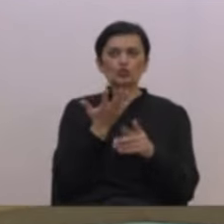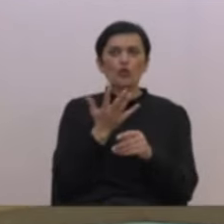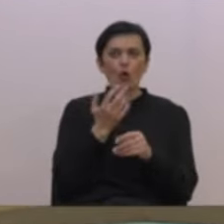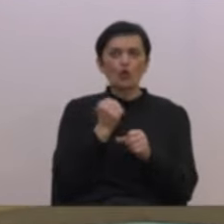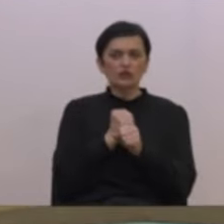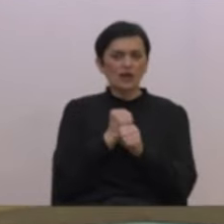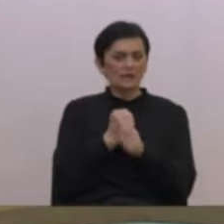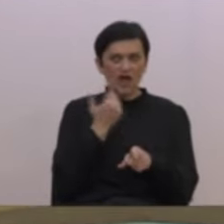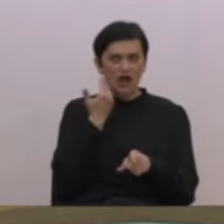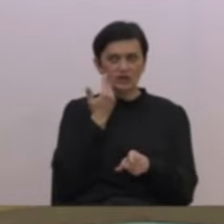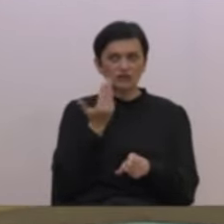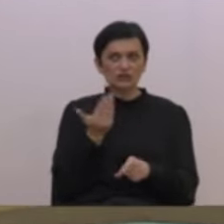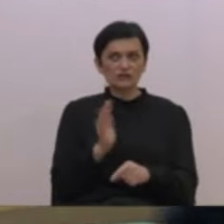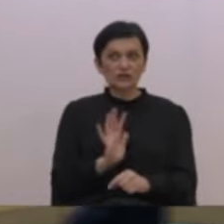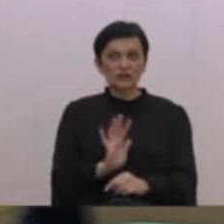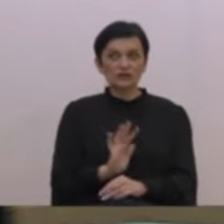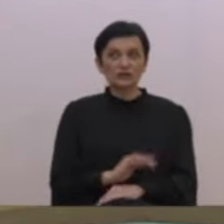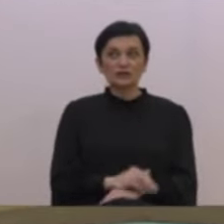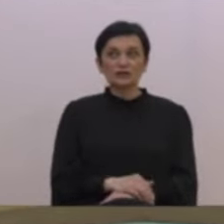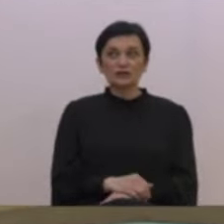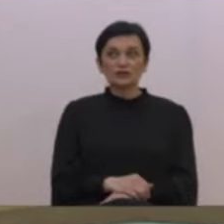არ